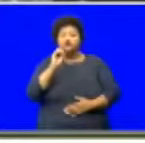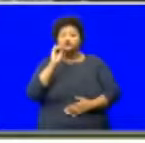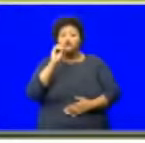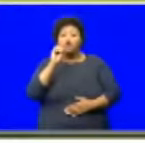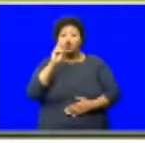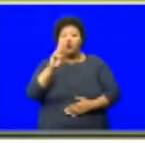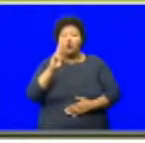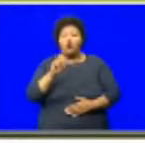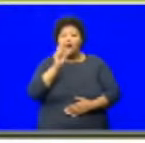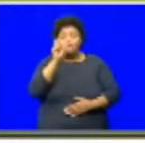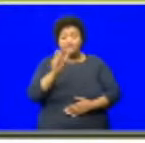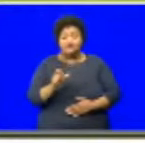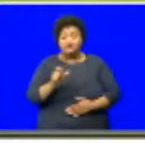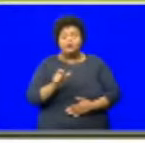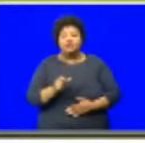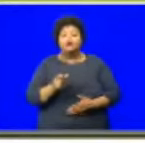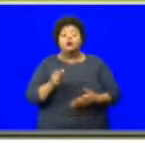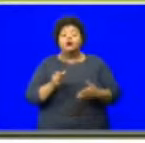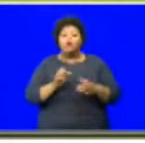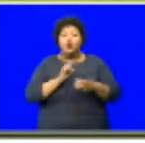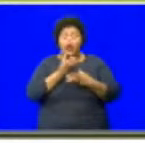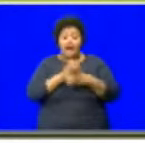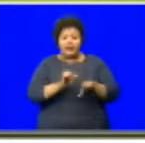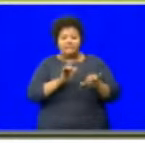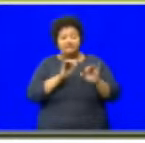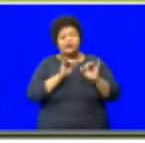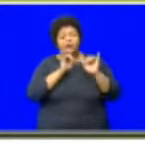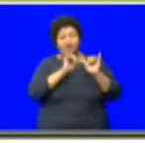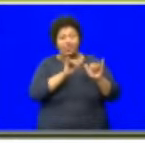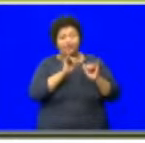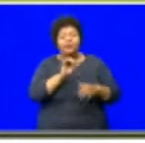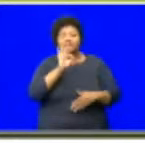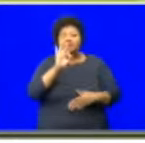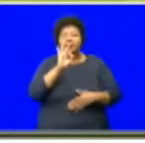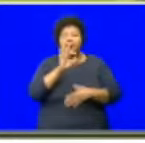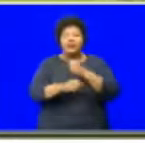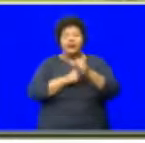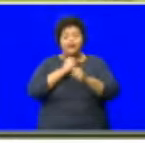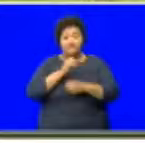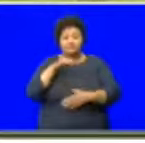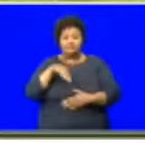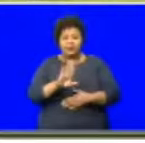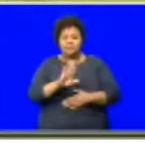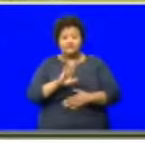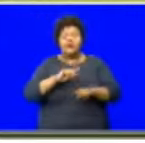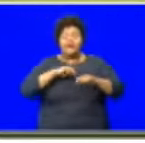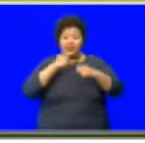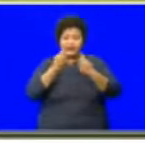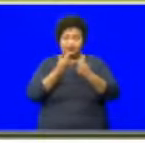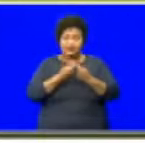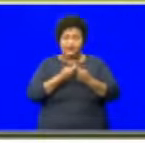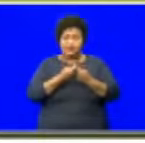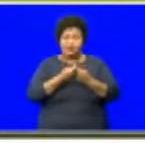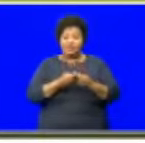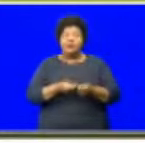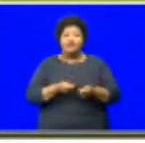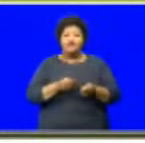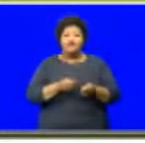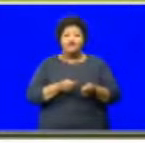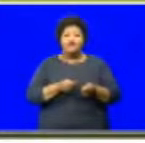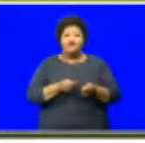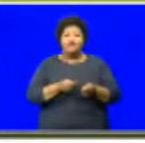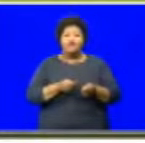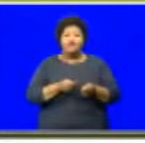lemithathu ilandzelana. Lelikhethelo lakuleli litawuhamba ngalesibili evikini lelitokuqala. Dlobikela umsakade Swatini